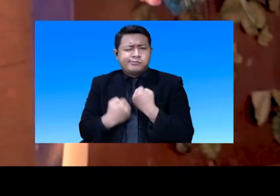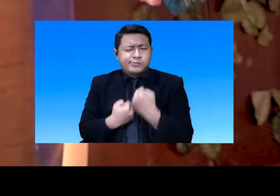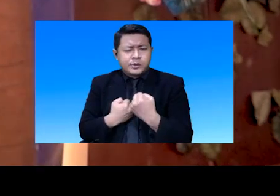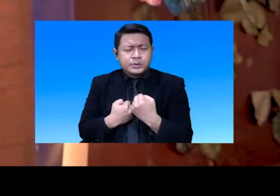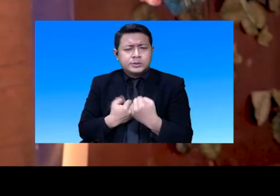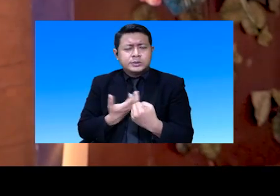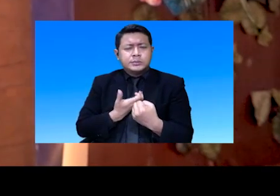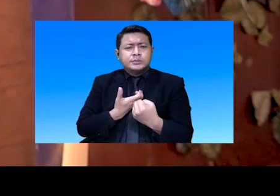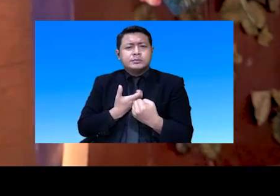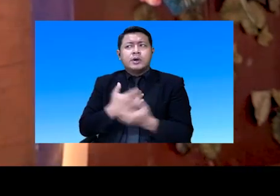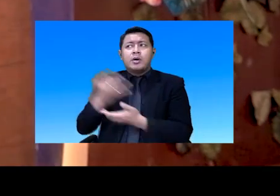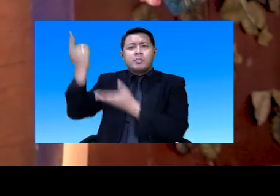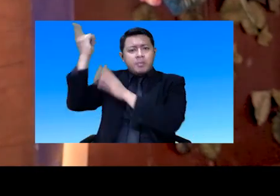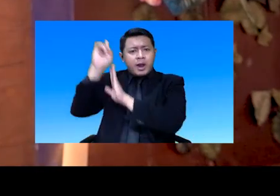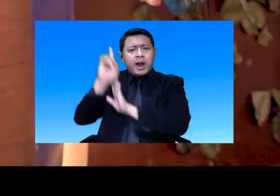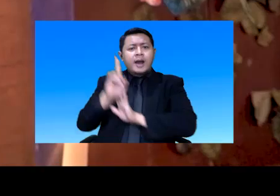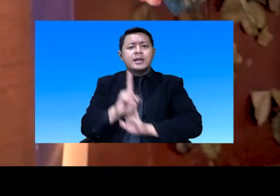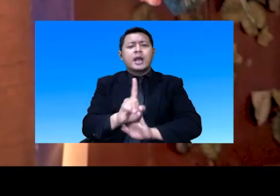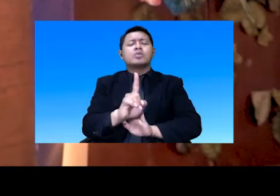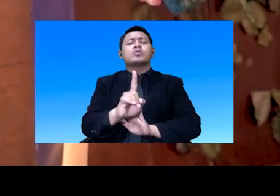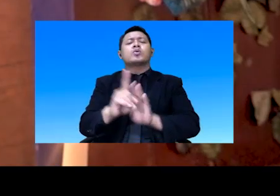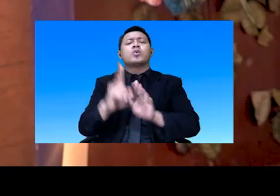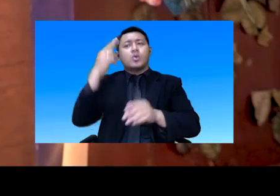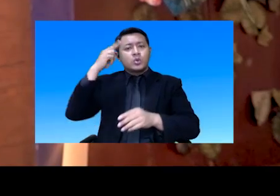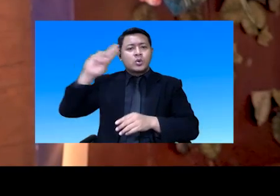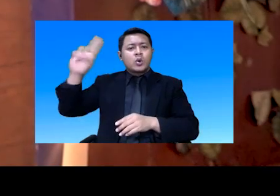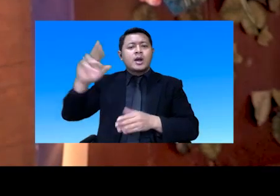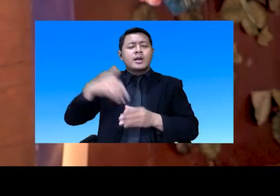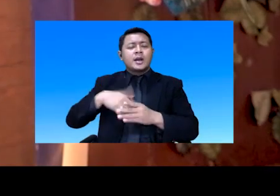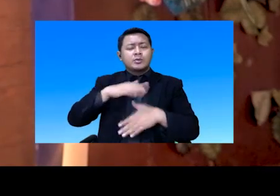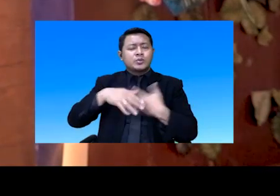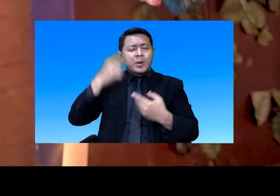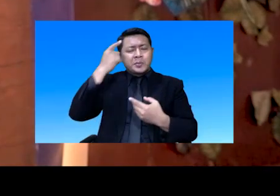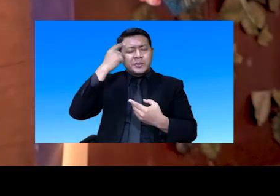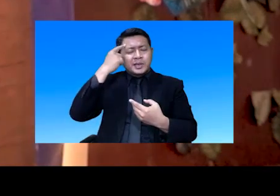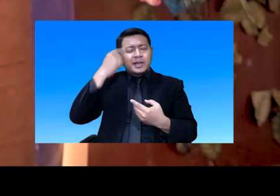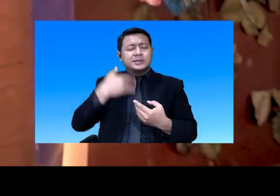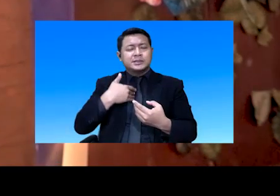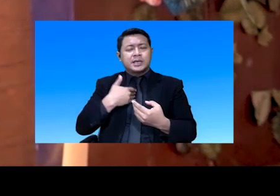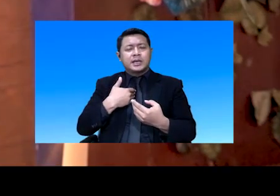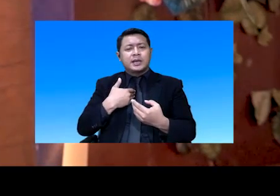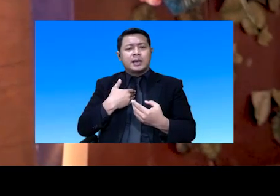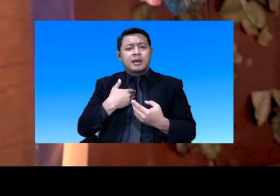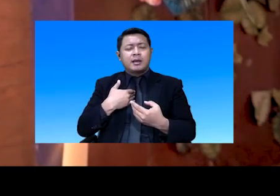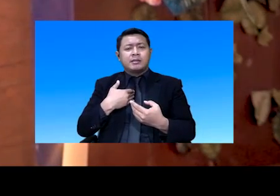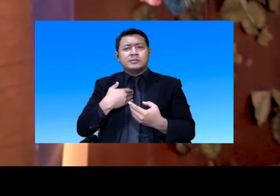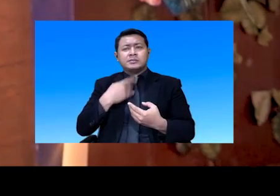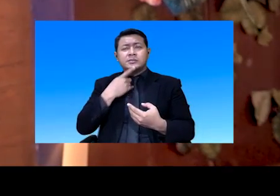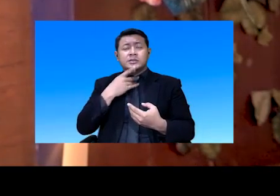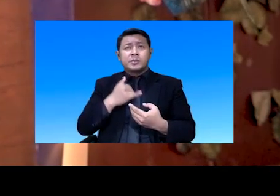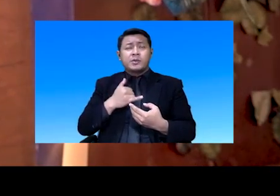ingin menghadirkan Tuhan dalam setiap pemikiran saya yang mungkin terasa